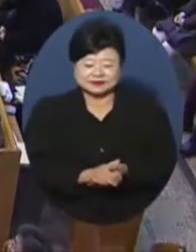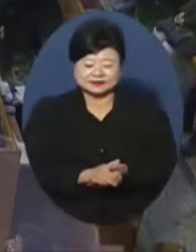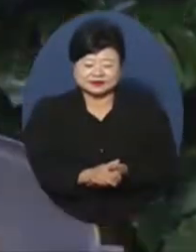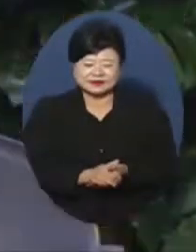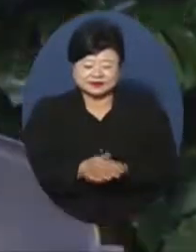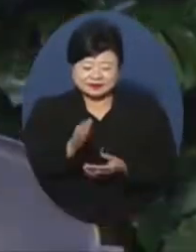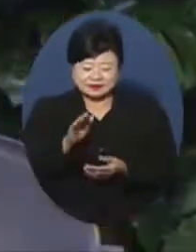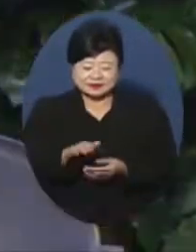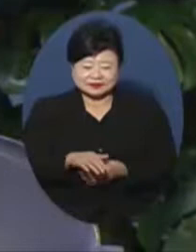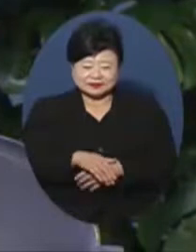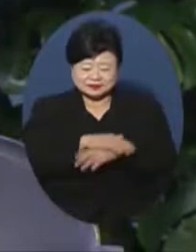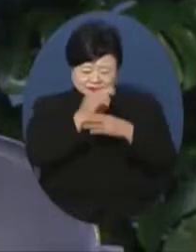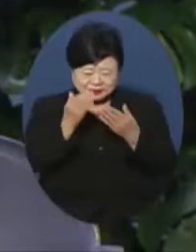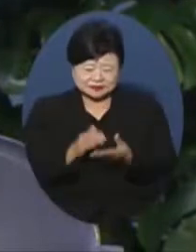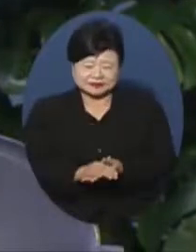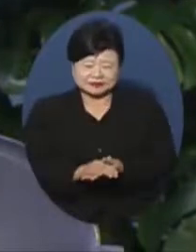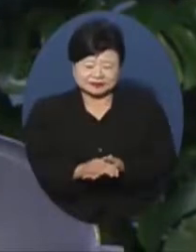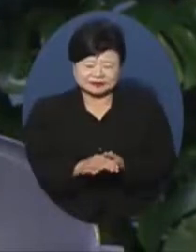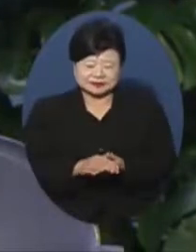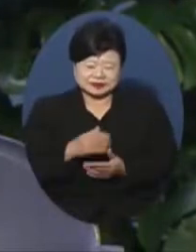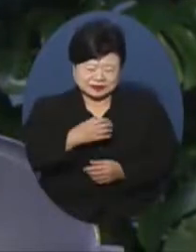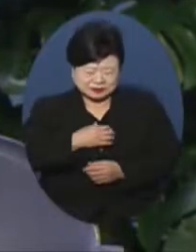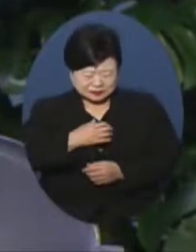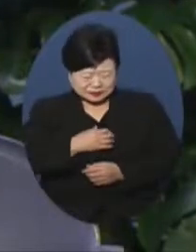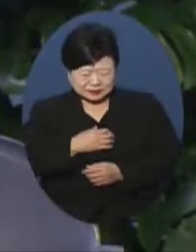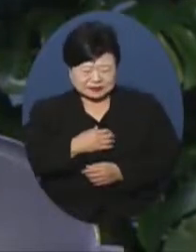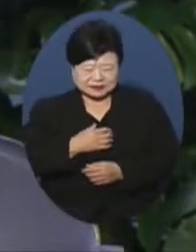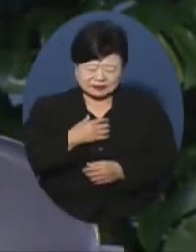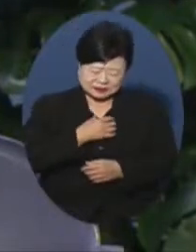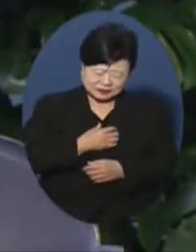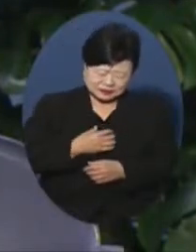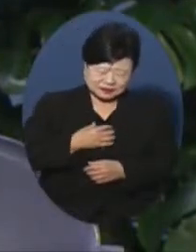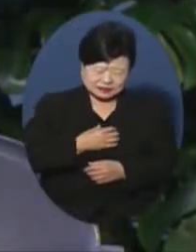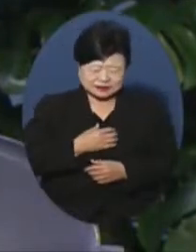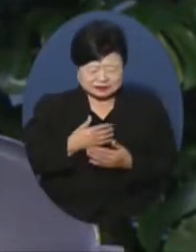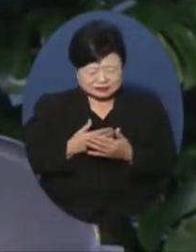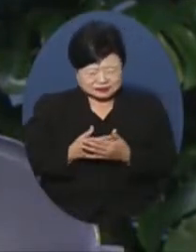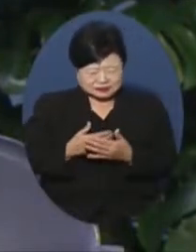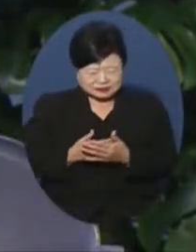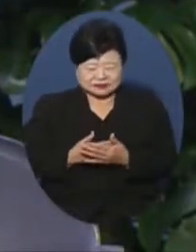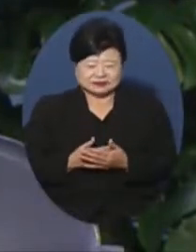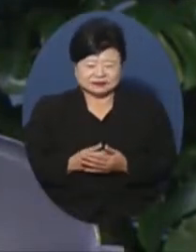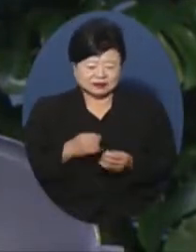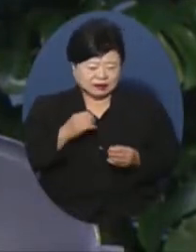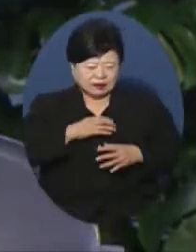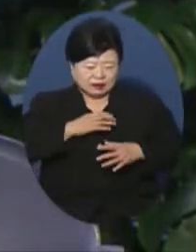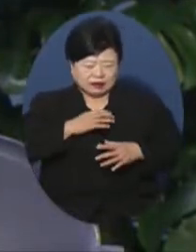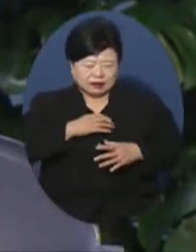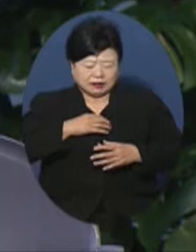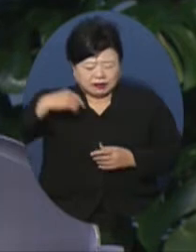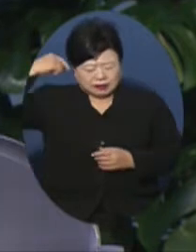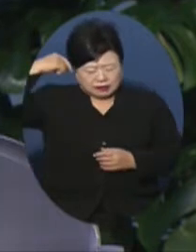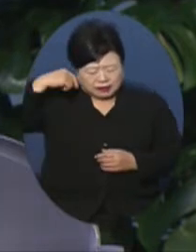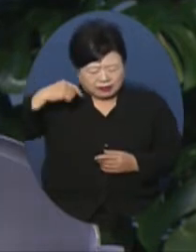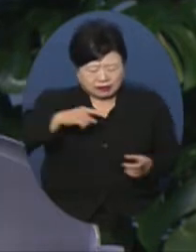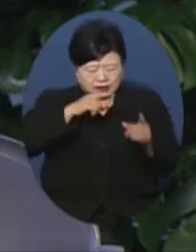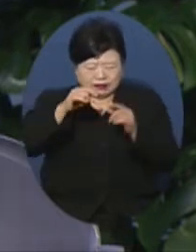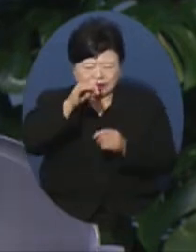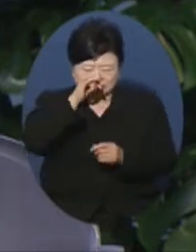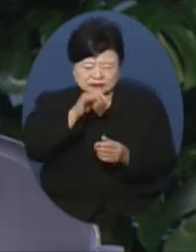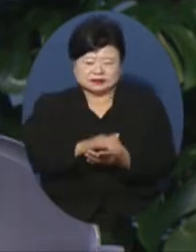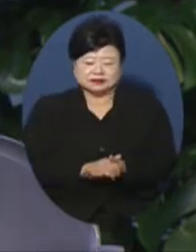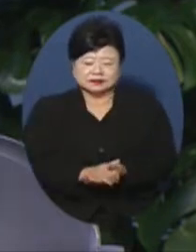이로 인하여 날마다 염려와 근심과 불안과 두려움을 느끼면서